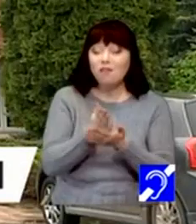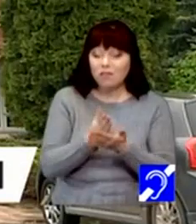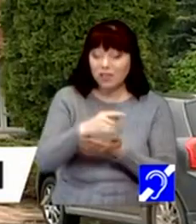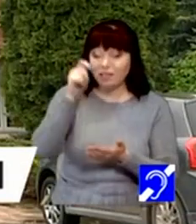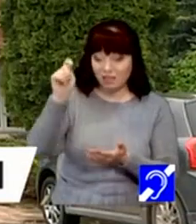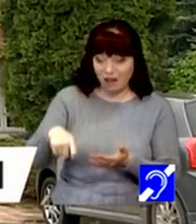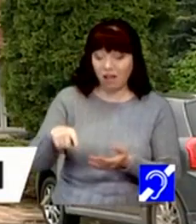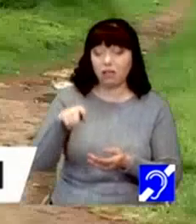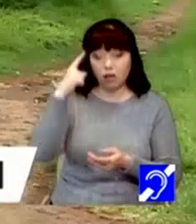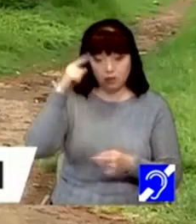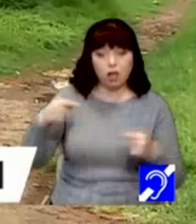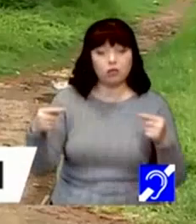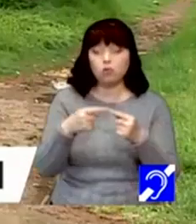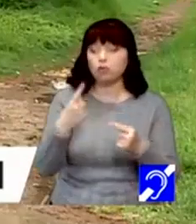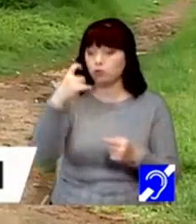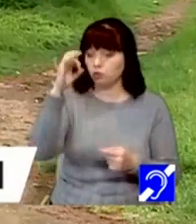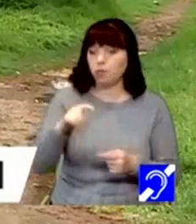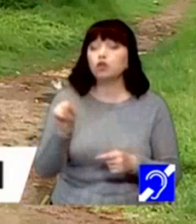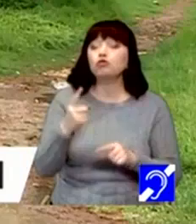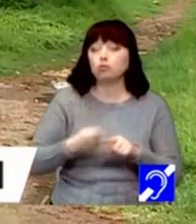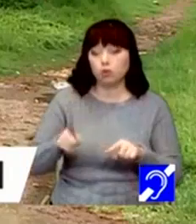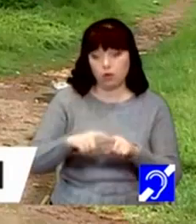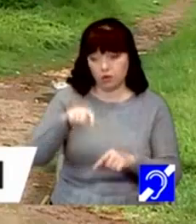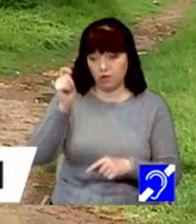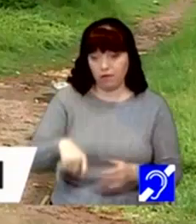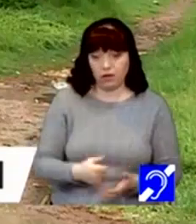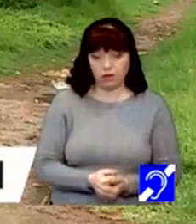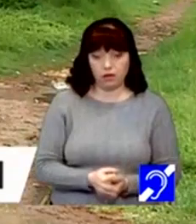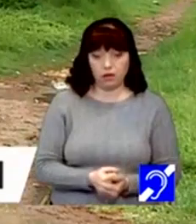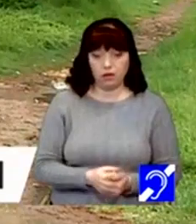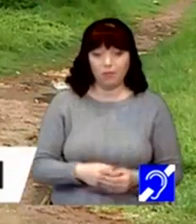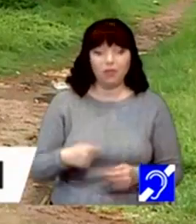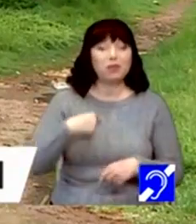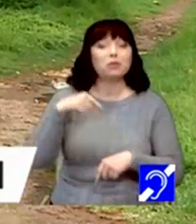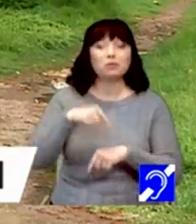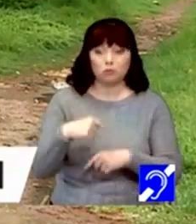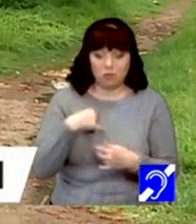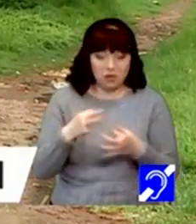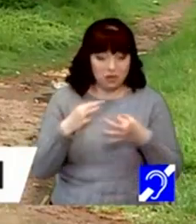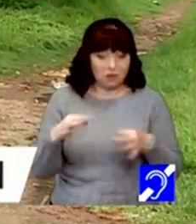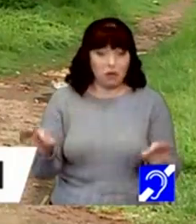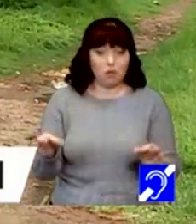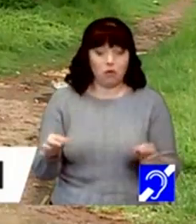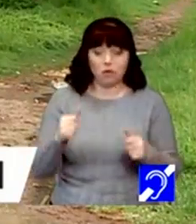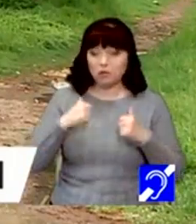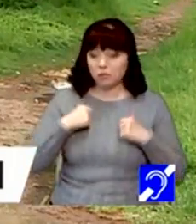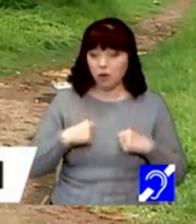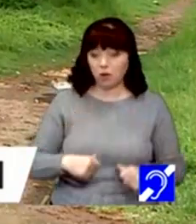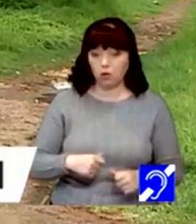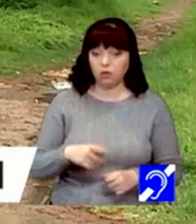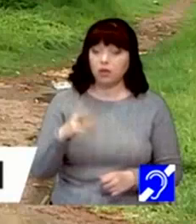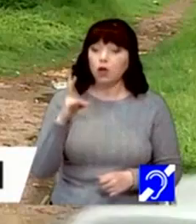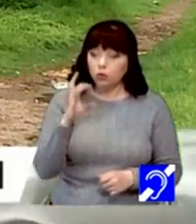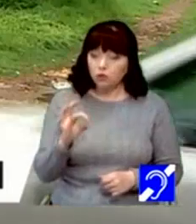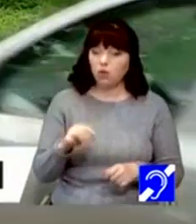cu adevărat ce înseamnă război toți suntem zi virtuti scazi in pace Dar